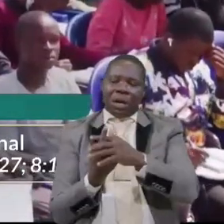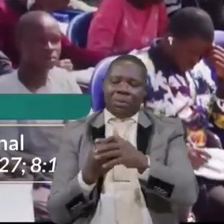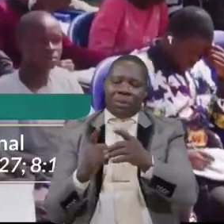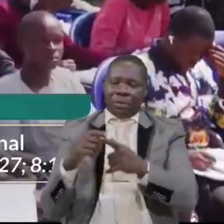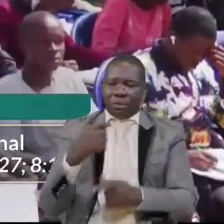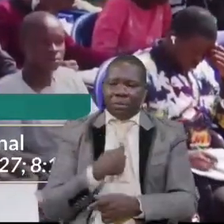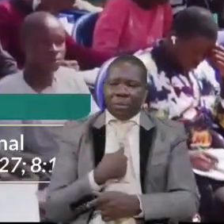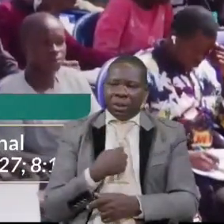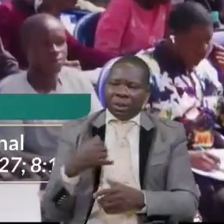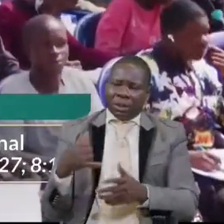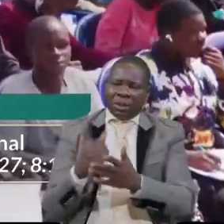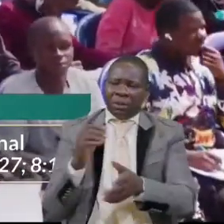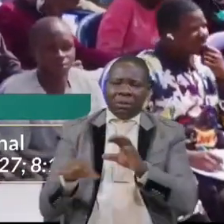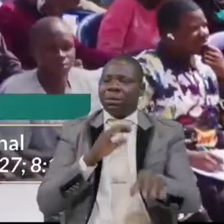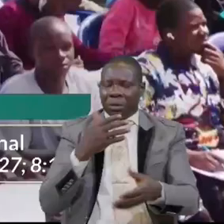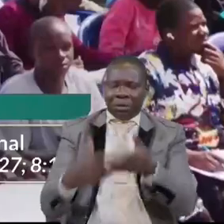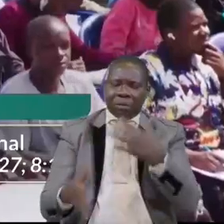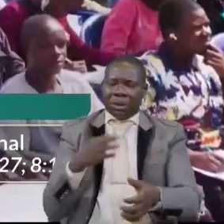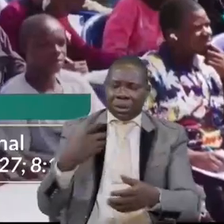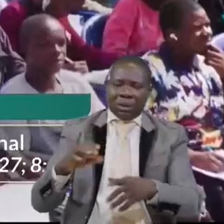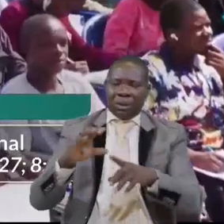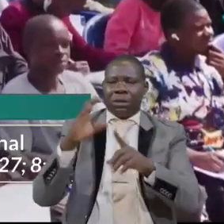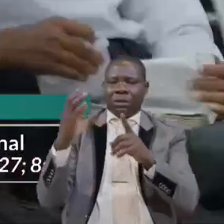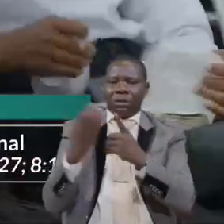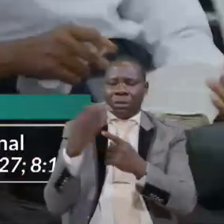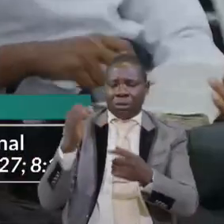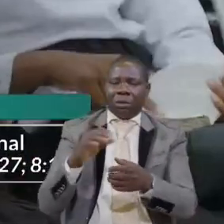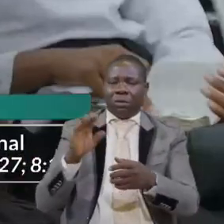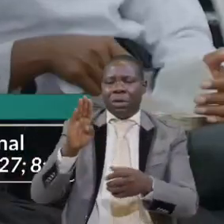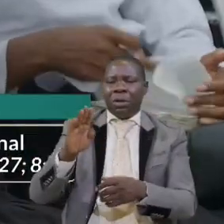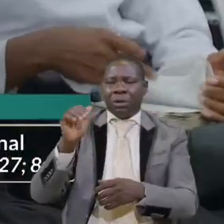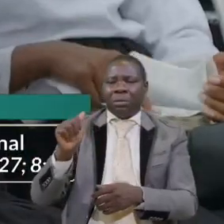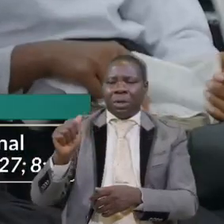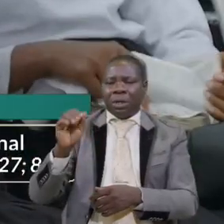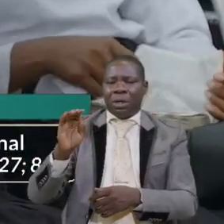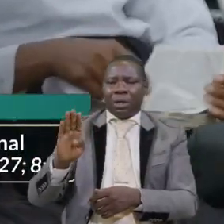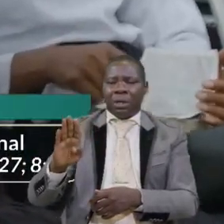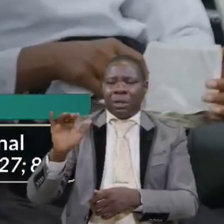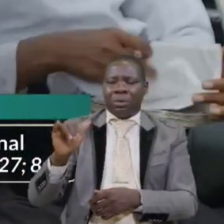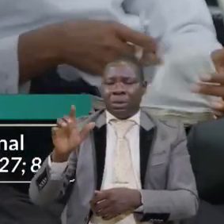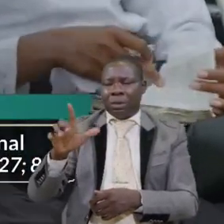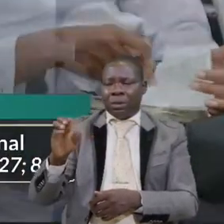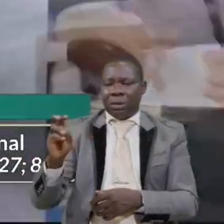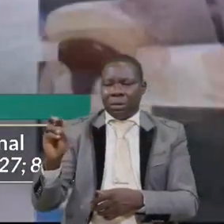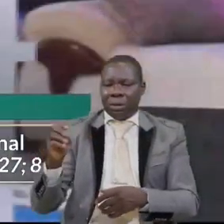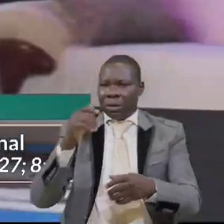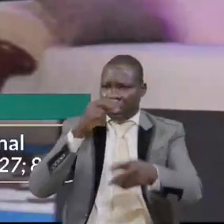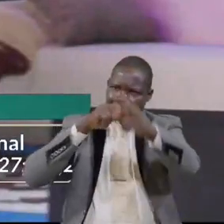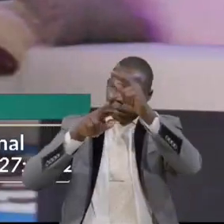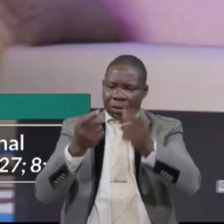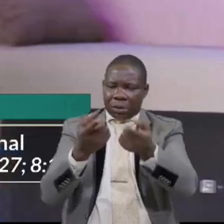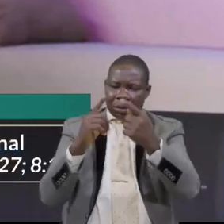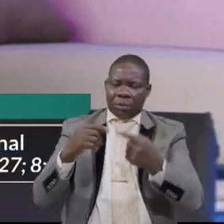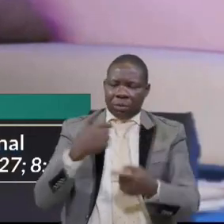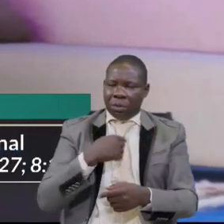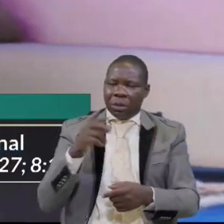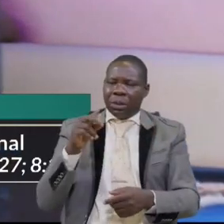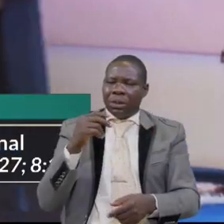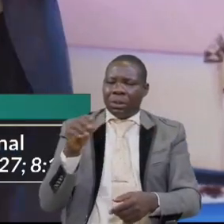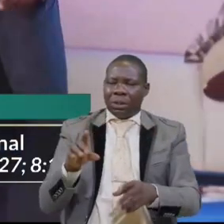voyez, peu importe les conditions de Babylone, la vision m'est parvenue. Peu importe